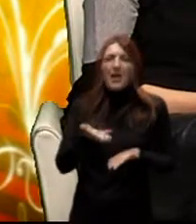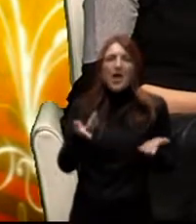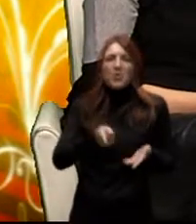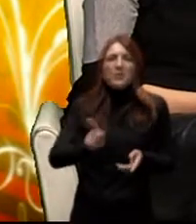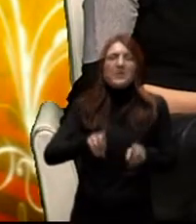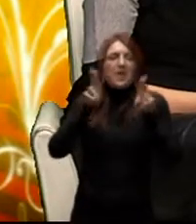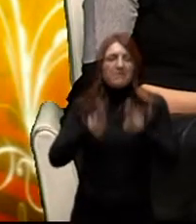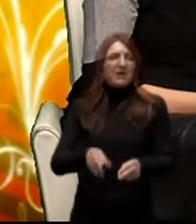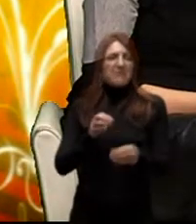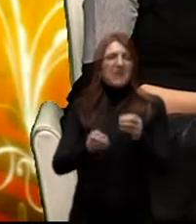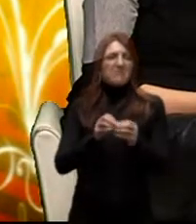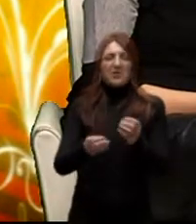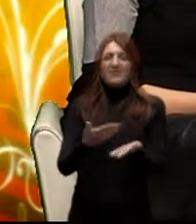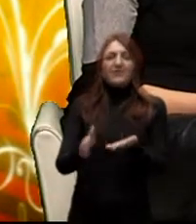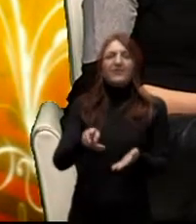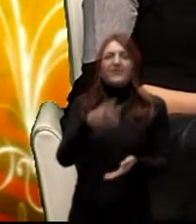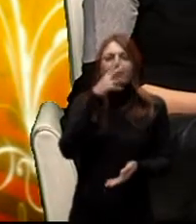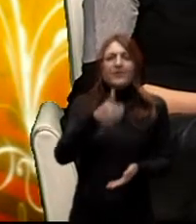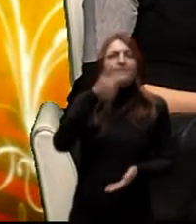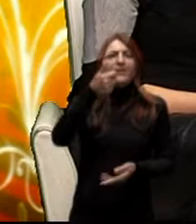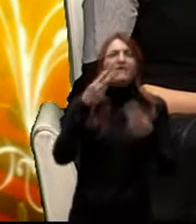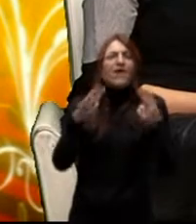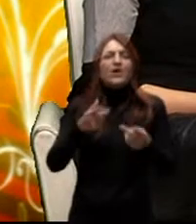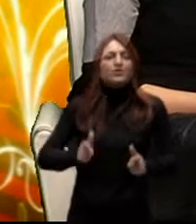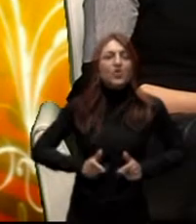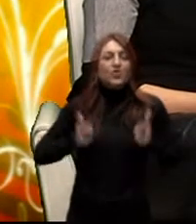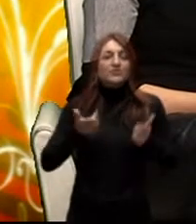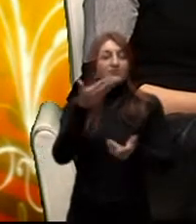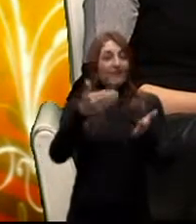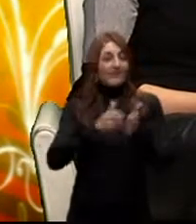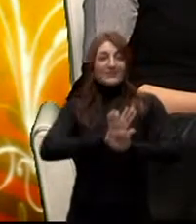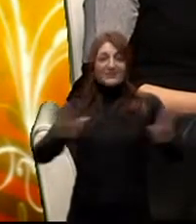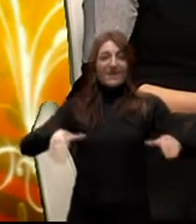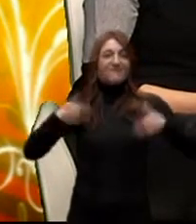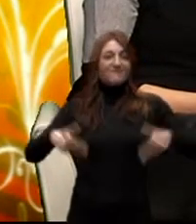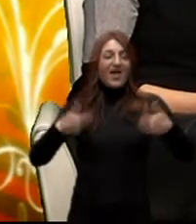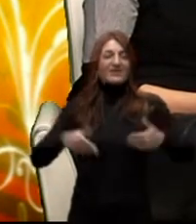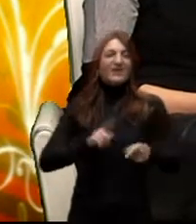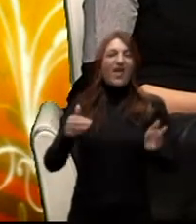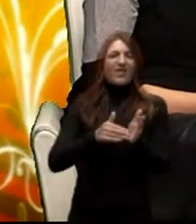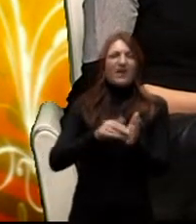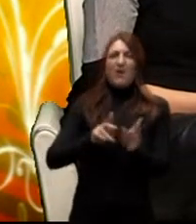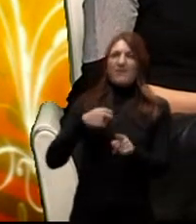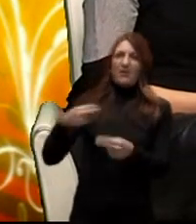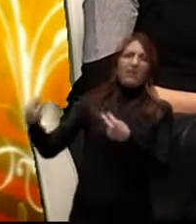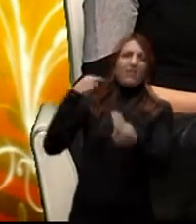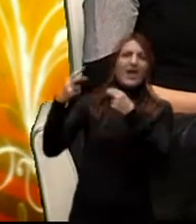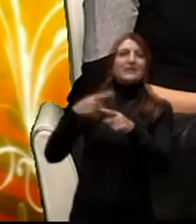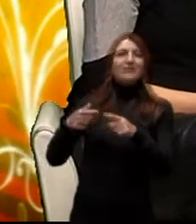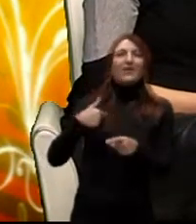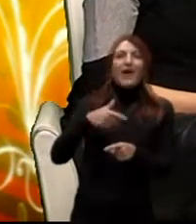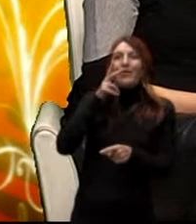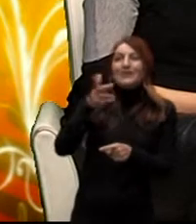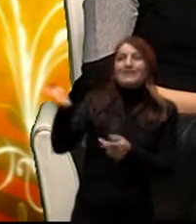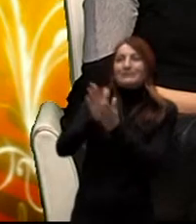pravi problemi, da se slože prioritete u životu i da veselo žive. Tako nema je. Potrebe privlačiti pažnju sa, ili tražiti